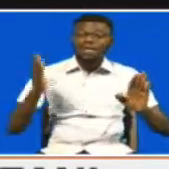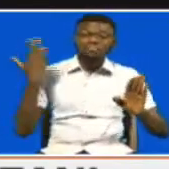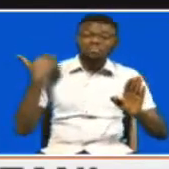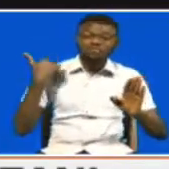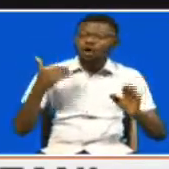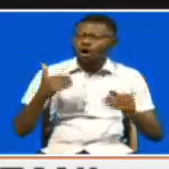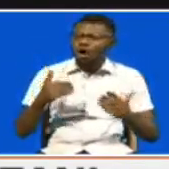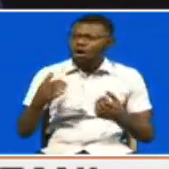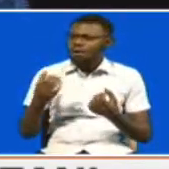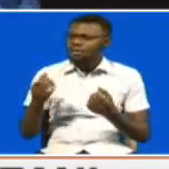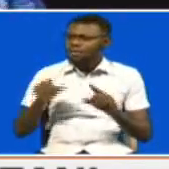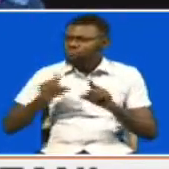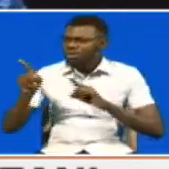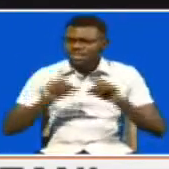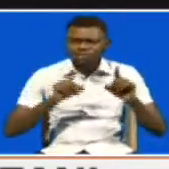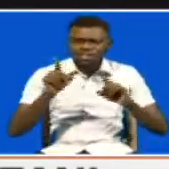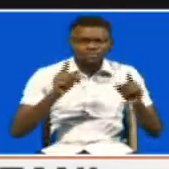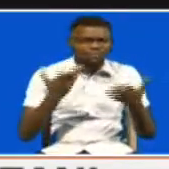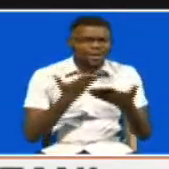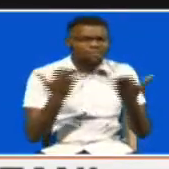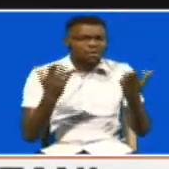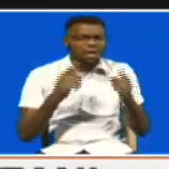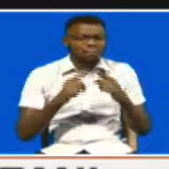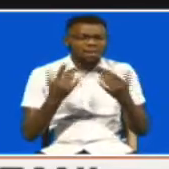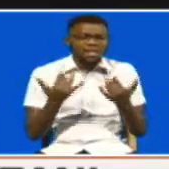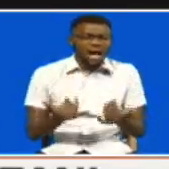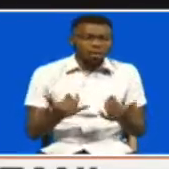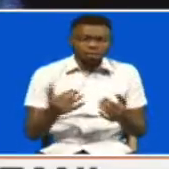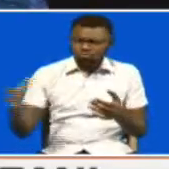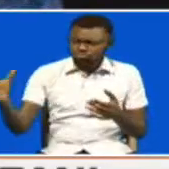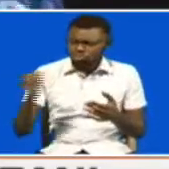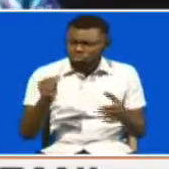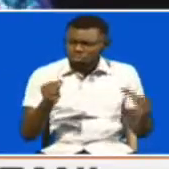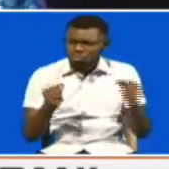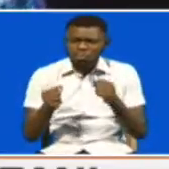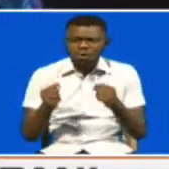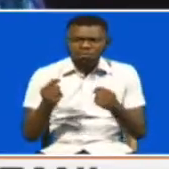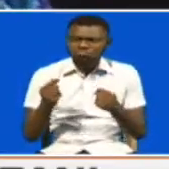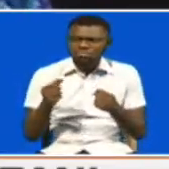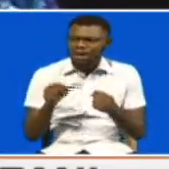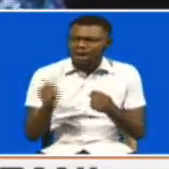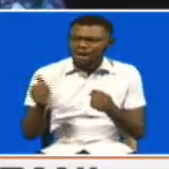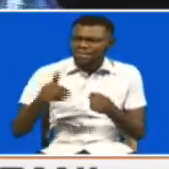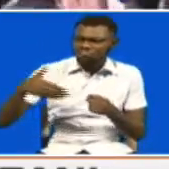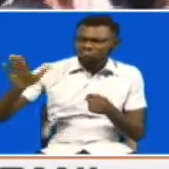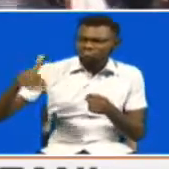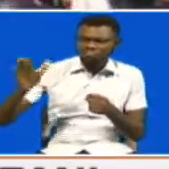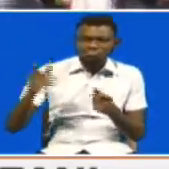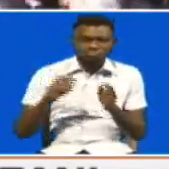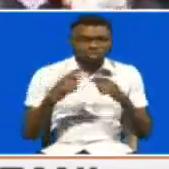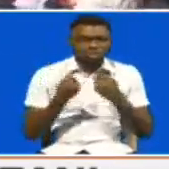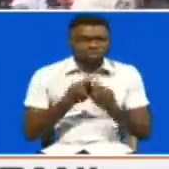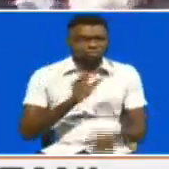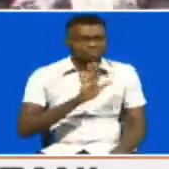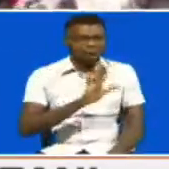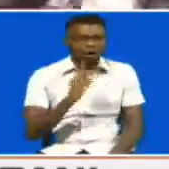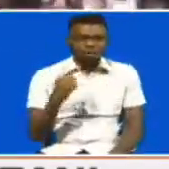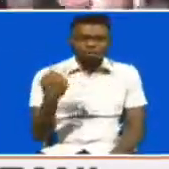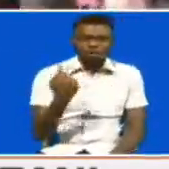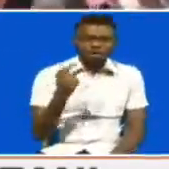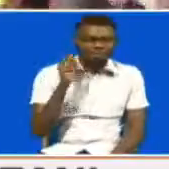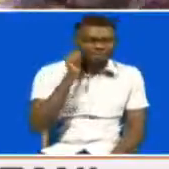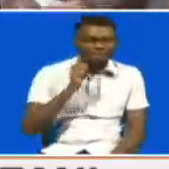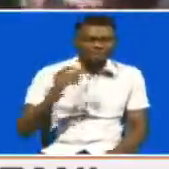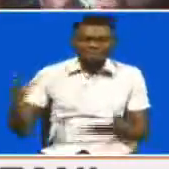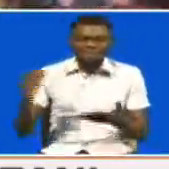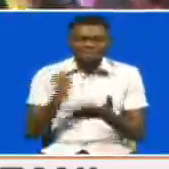kila kona ya Kenya. Lakini sasa ile yeye anaajiri watu, hajui Kenya sasa. Kabila yake peke yake. Katika